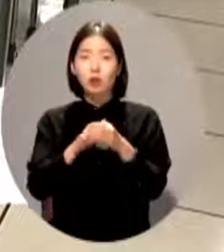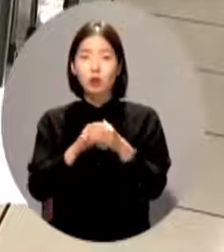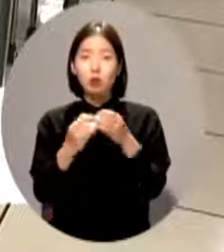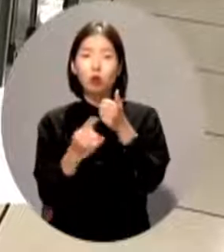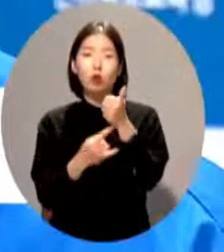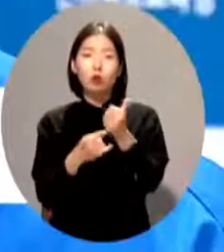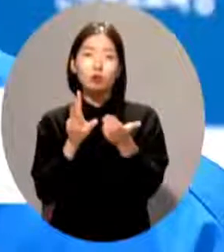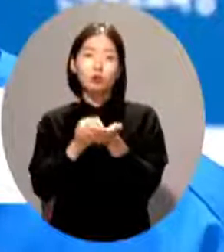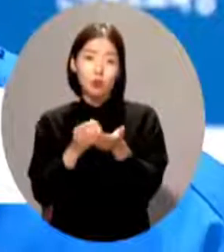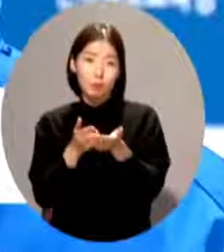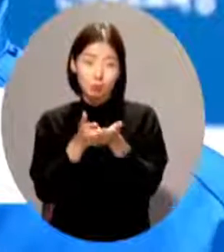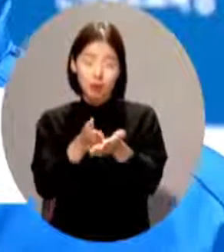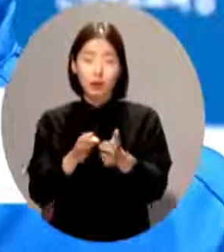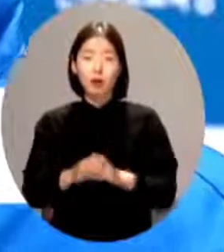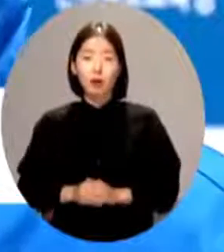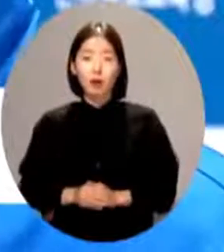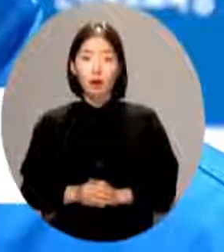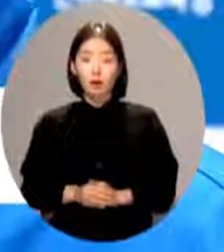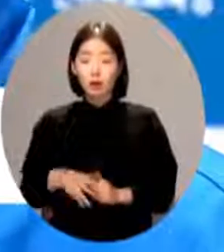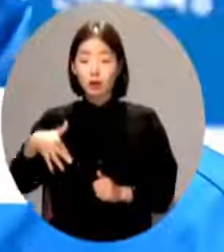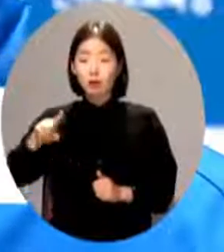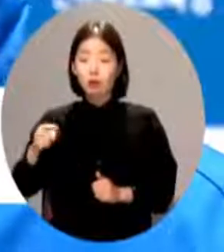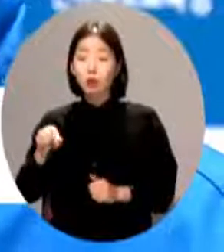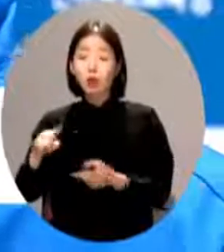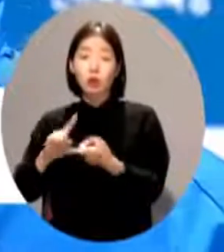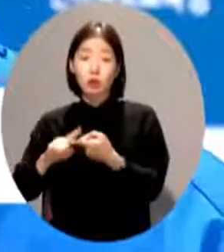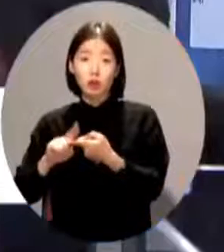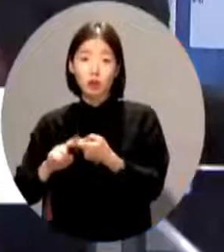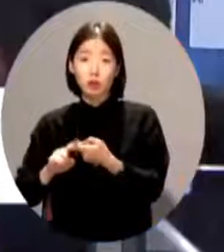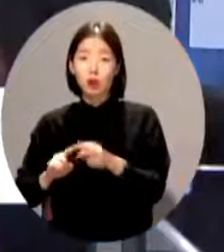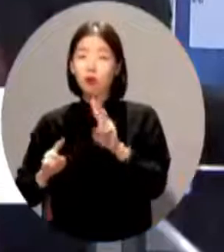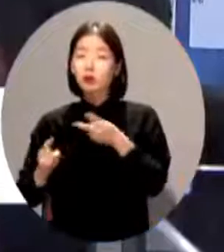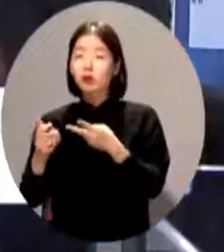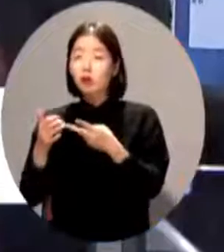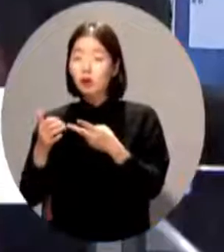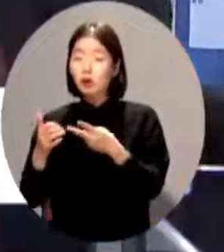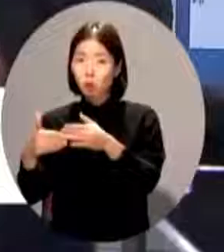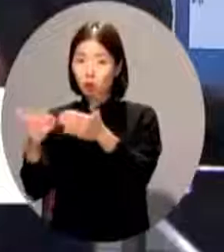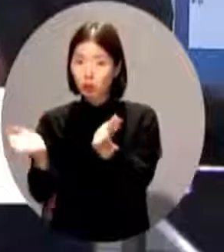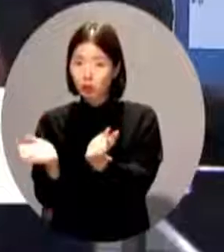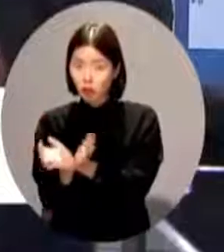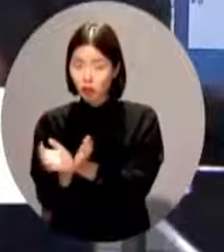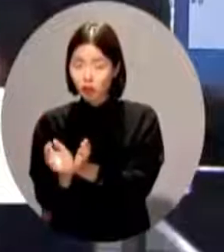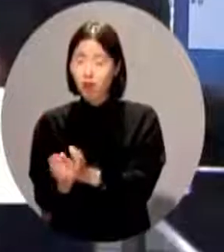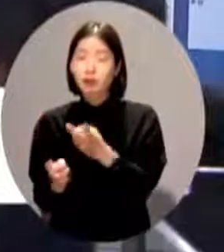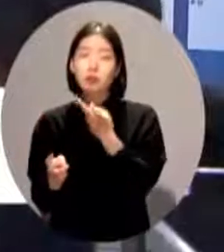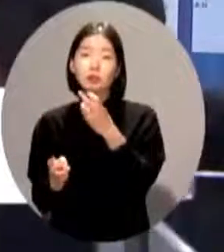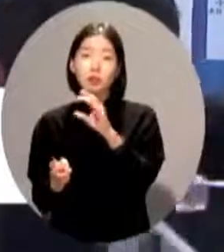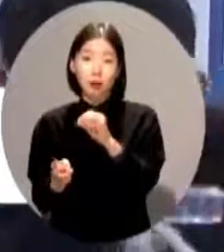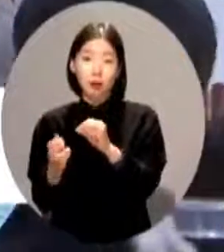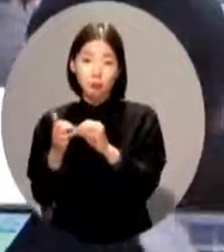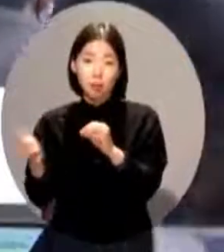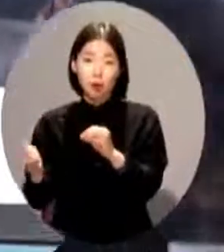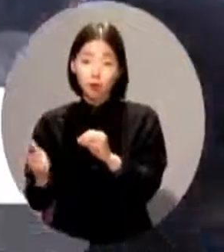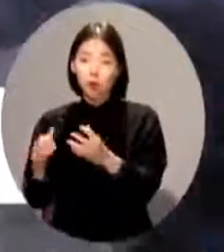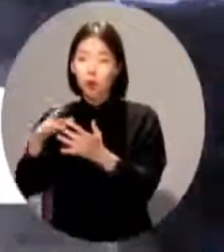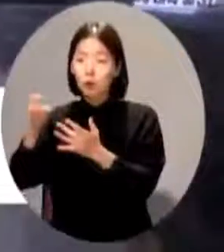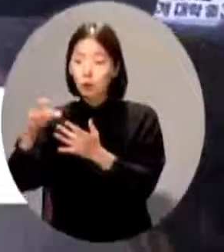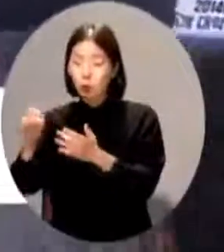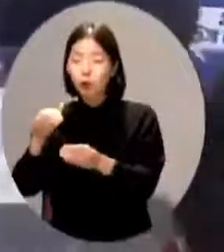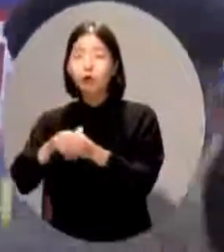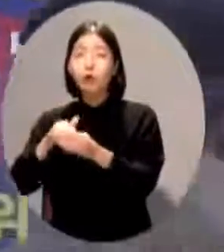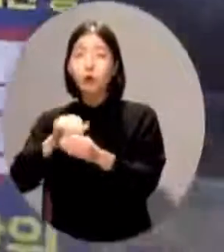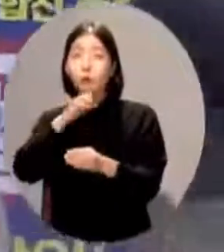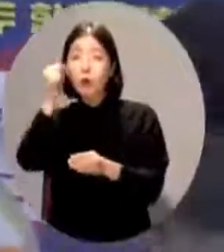제기했다 고 밝혔습니다 천 후보 측은 예대 200여 진보적 시민 단체와 10 2만여명의 선 출원 투표로